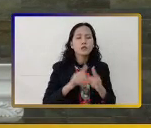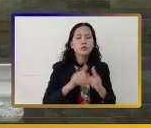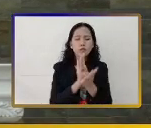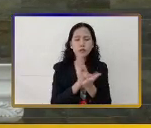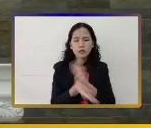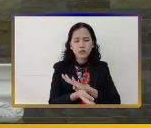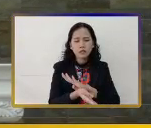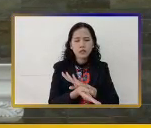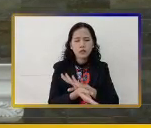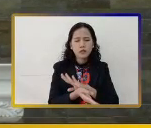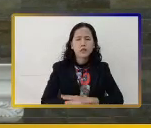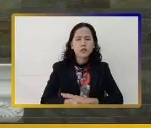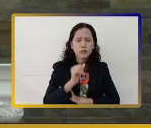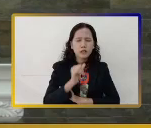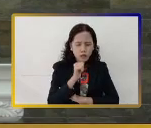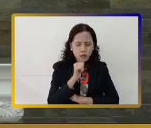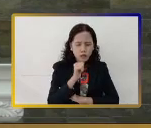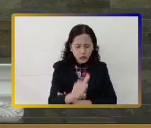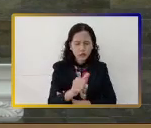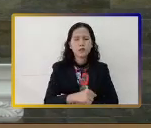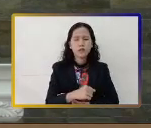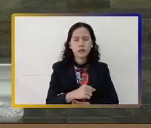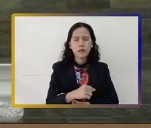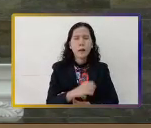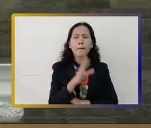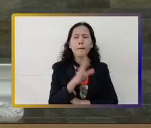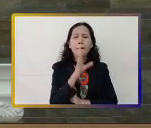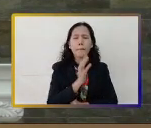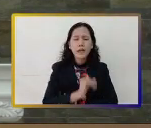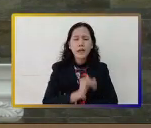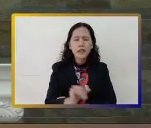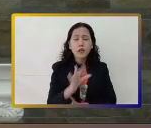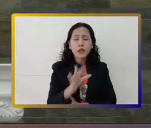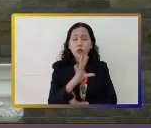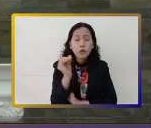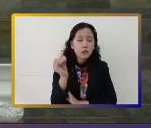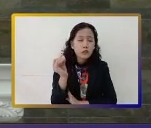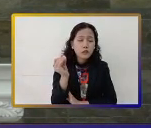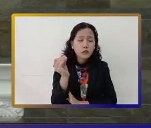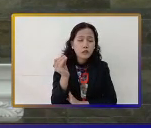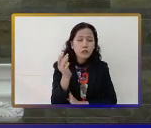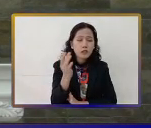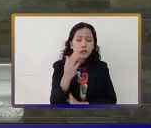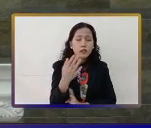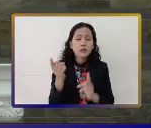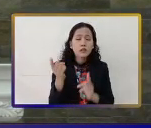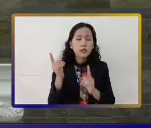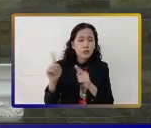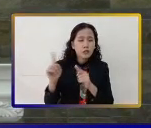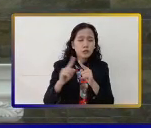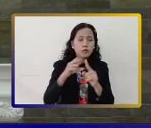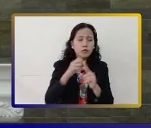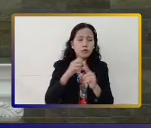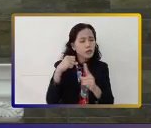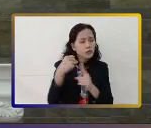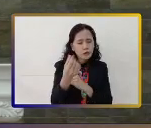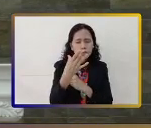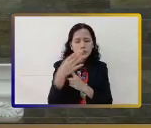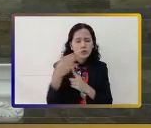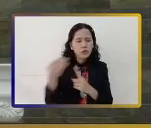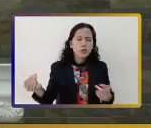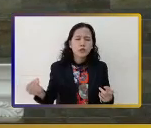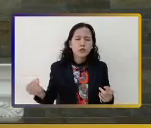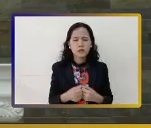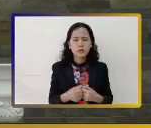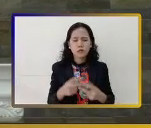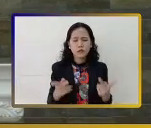Hindi kailanman po kami magiging mapupunta sa kalagayan po namin na gusto niyo pong puntahan po namin